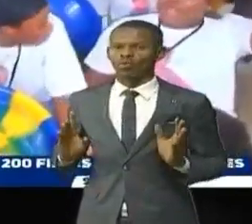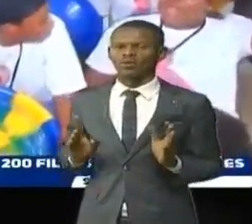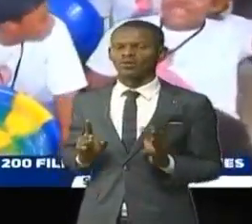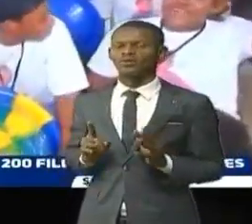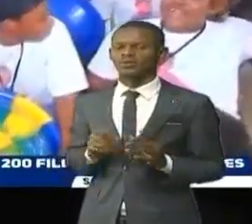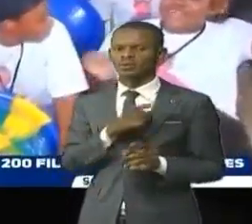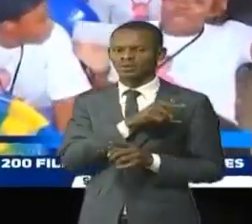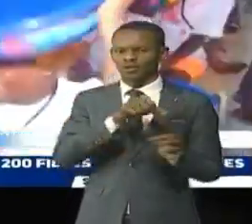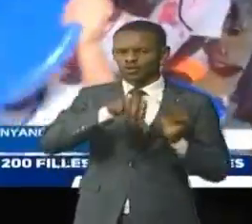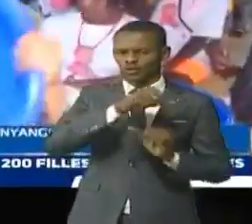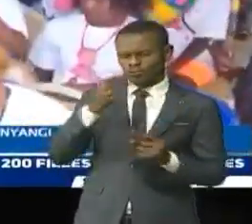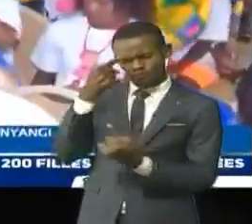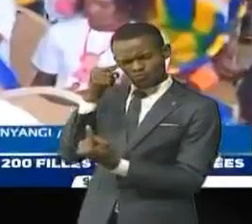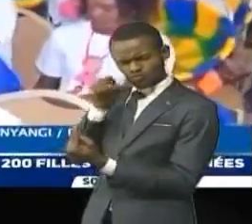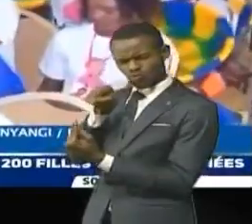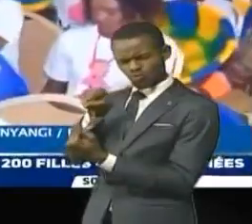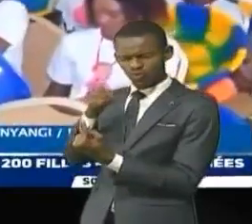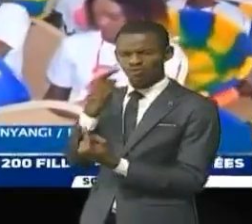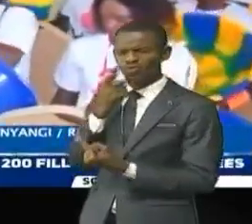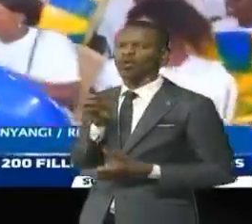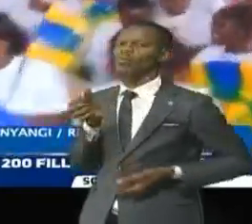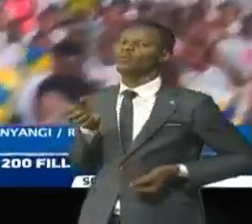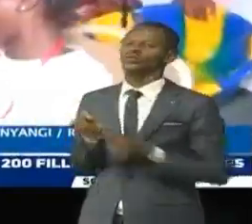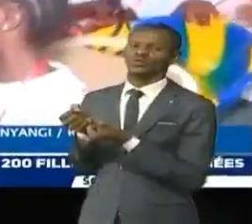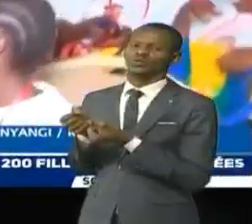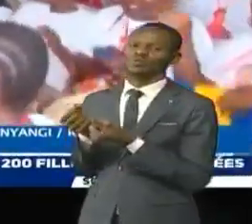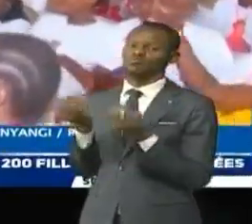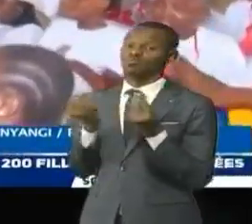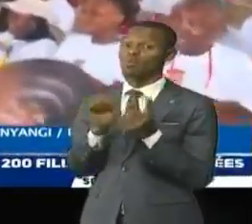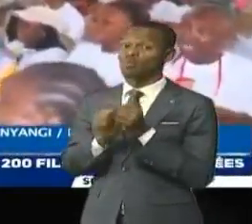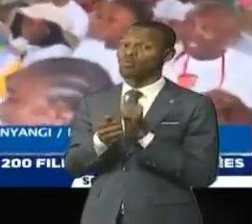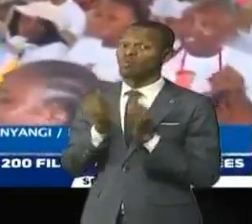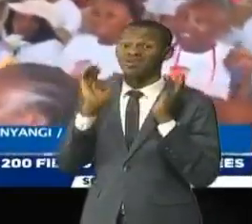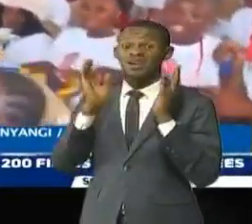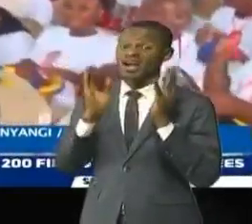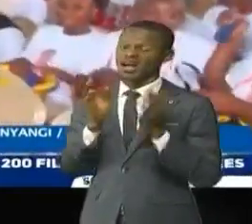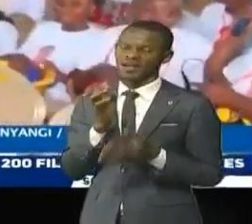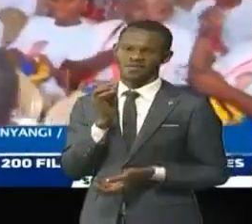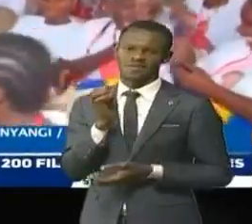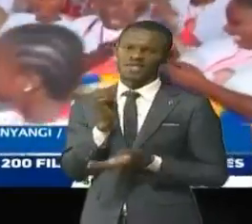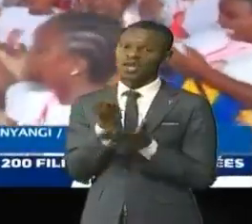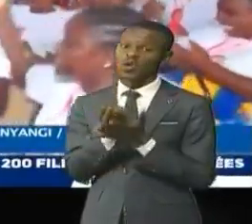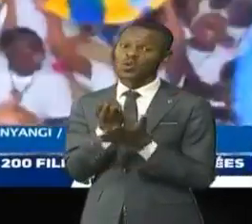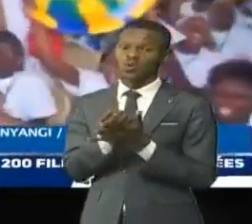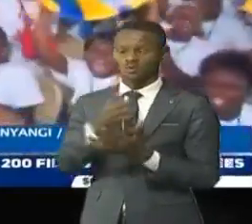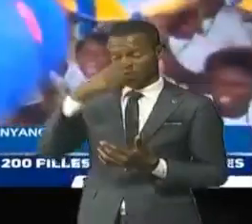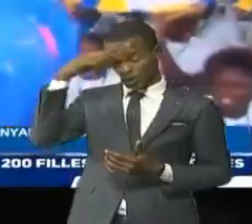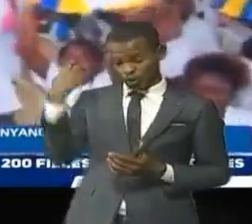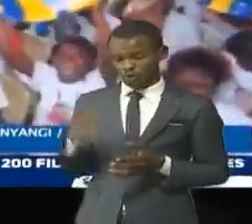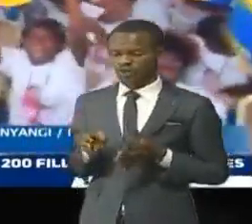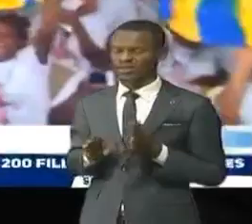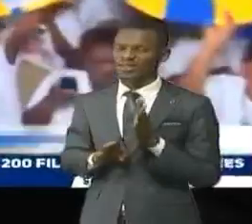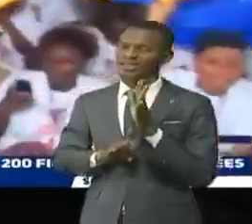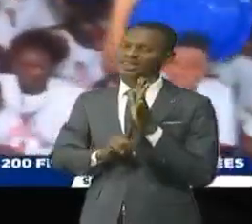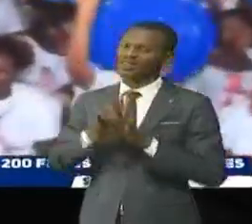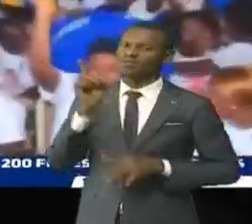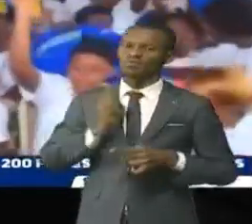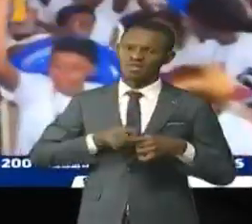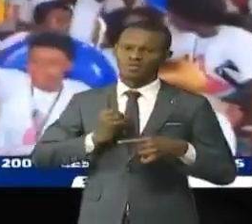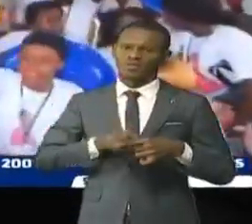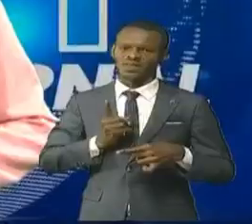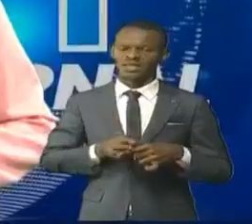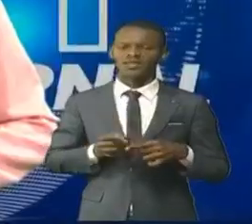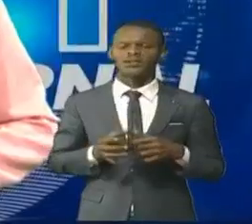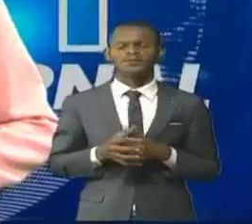différents défis socio-économiques qui aggravent leurs conditions de vie et fragilisent leur épanouissement dans la société.